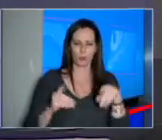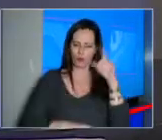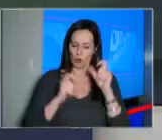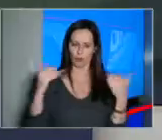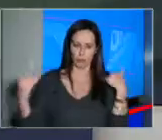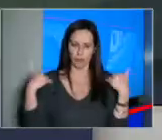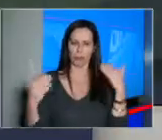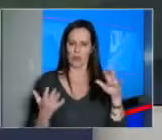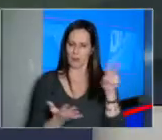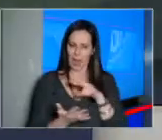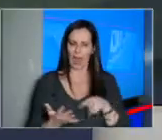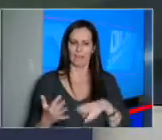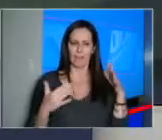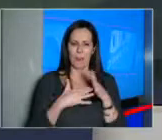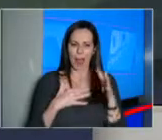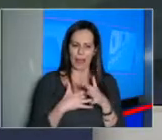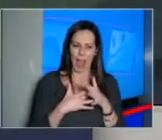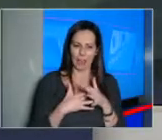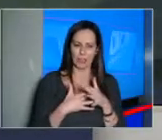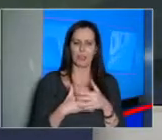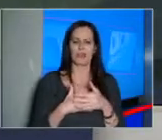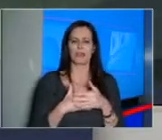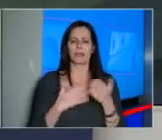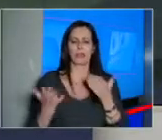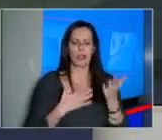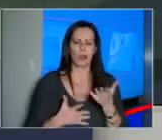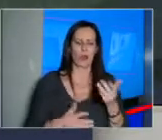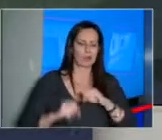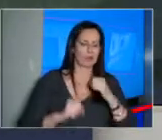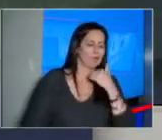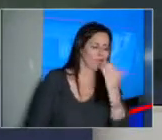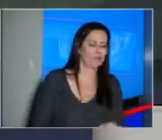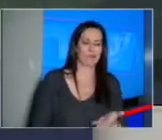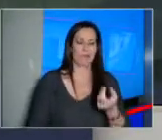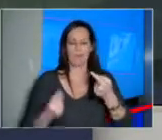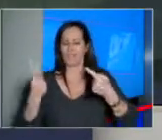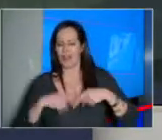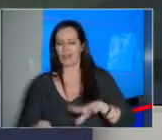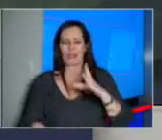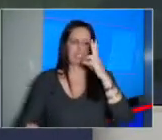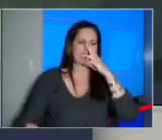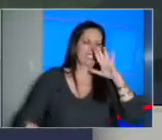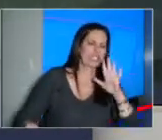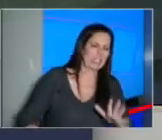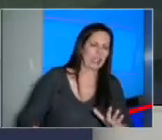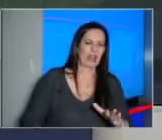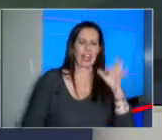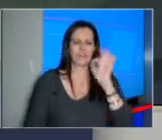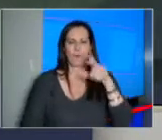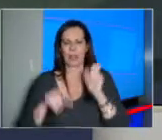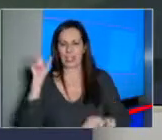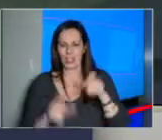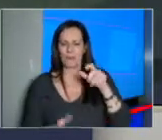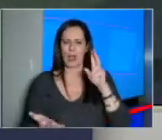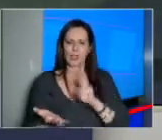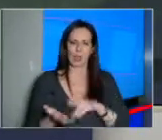אליי, וגם קראתי ובדקתי וחקרתי, שירות ציבור, התנהגות קלוקלת בוועדות, ניסיונות נועלים לפגוע באנשים או